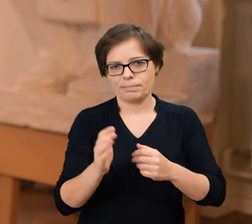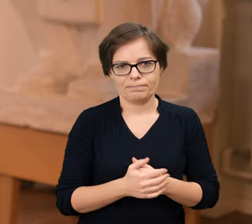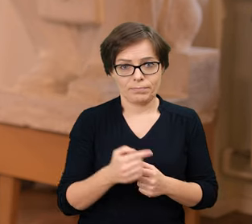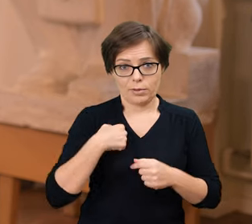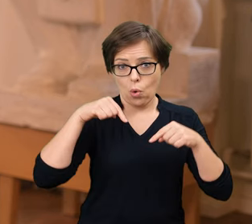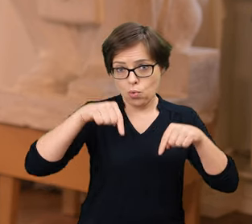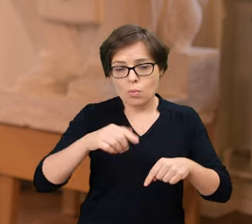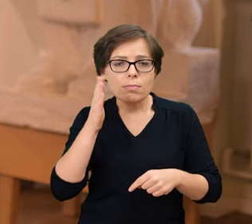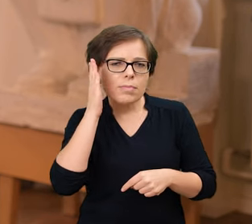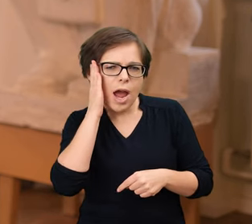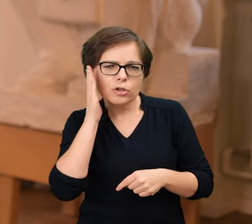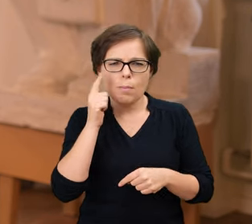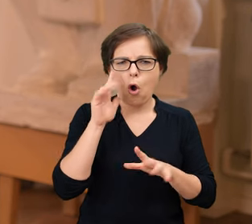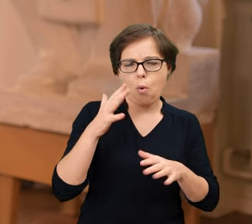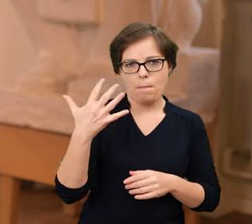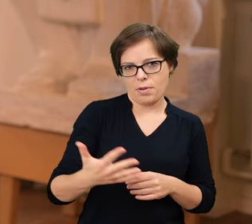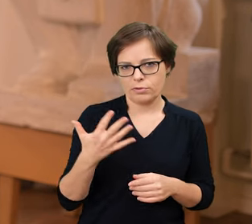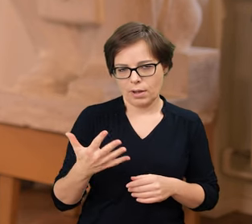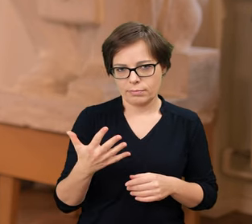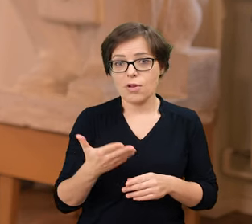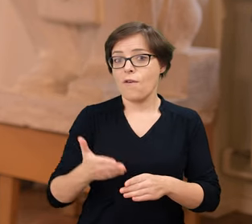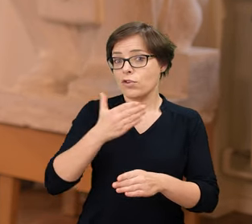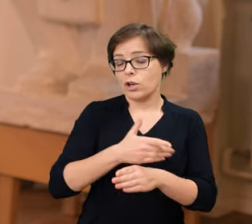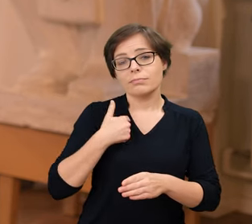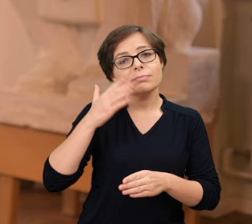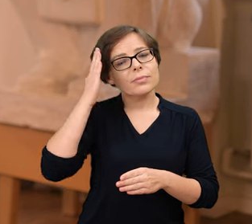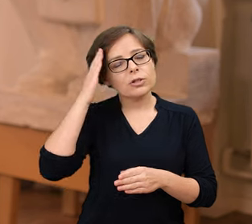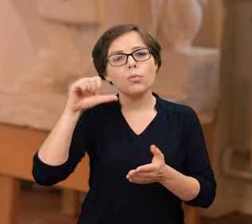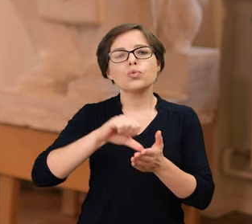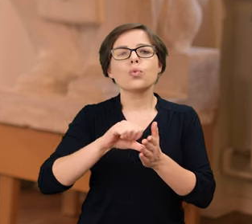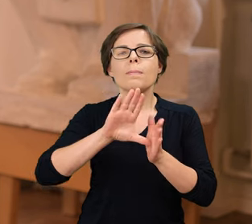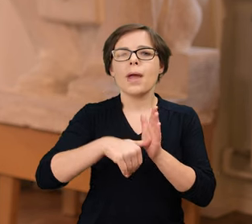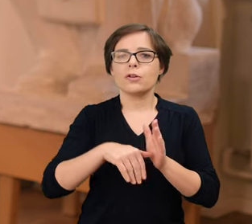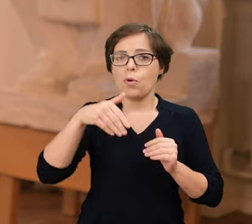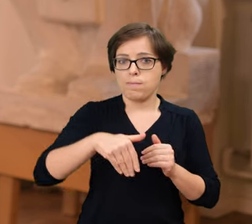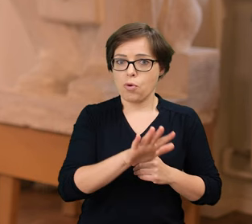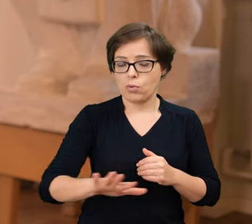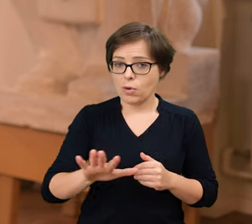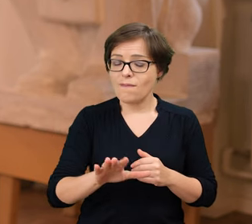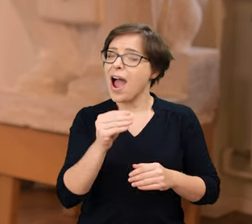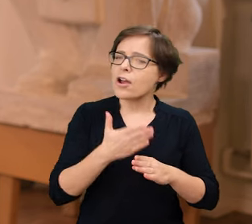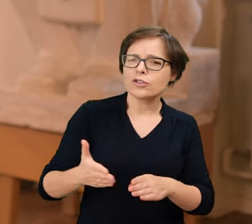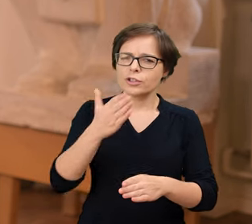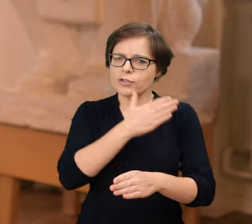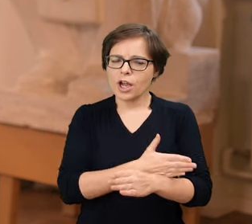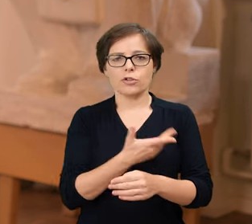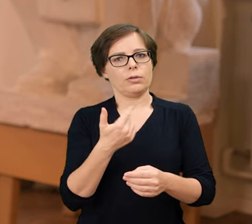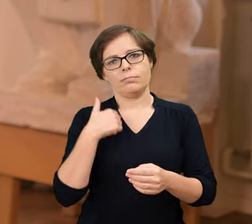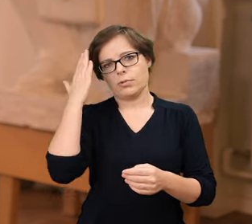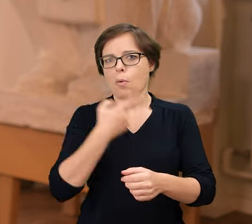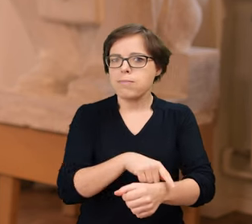Mieszkam tutaj od 5 lat. Wcześniej mieszkałem w Śródmieściu Południowym, a jeszcze wcześniej w